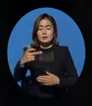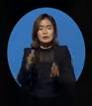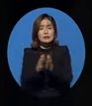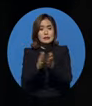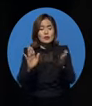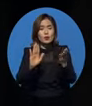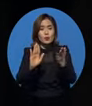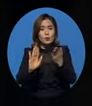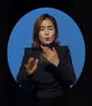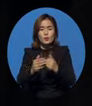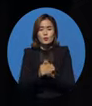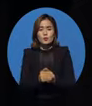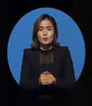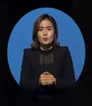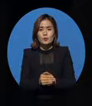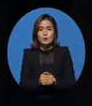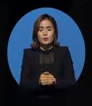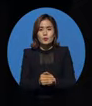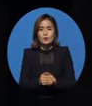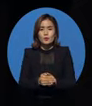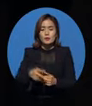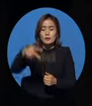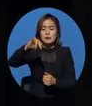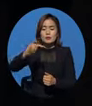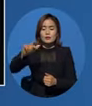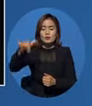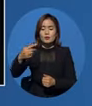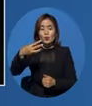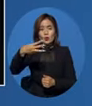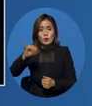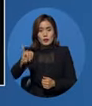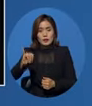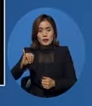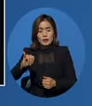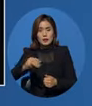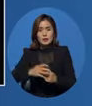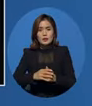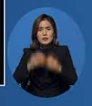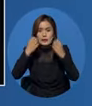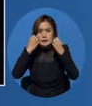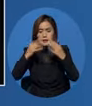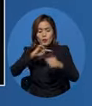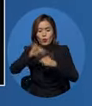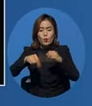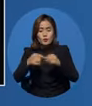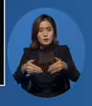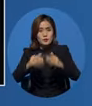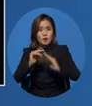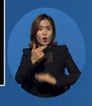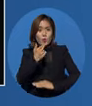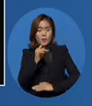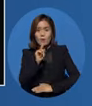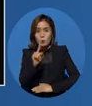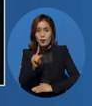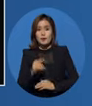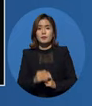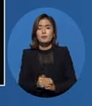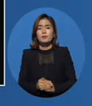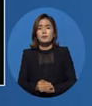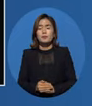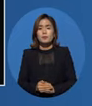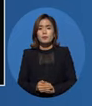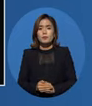신고리 5 6호기 국노 날 위원회 를 거쳐서 더 이상 신규 원전 건설은 없다고 이렇게 밝혔습니다